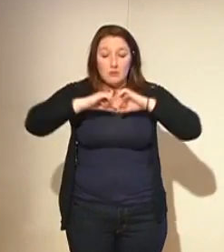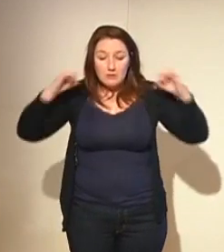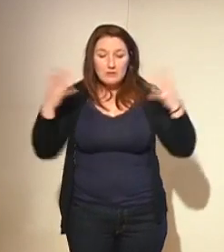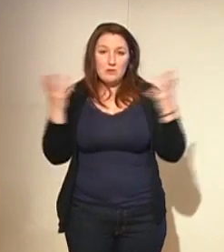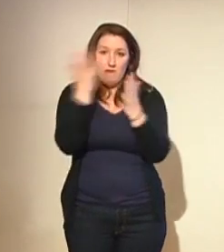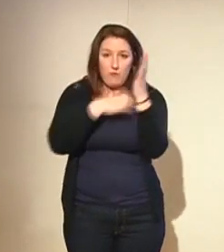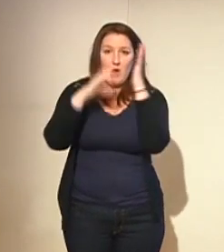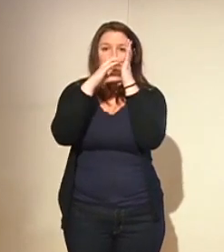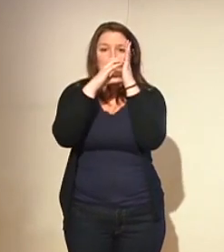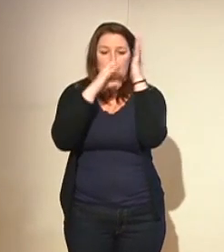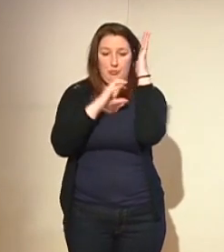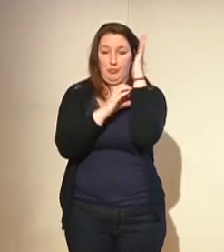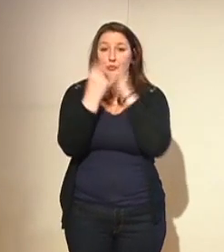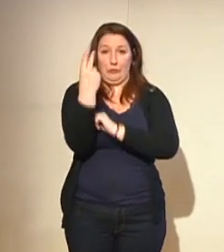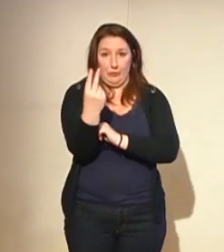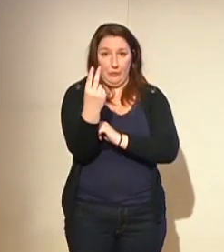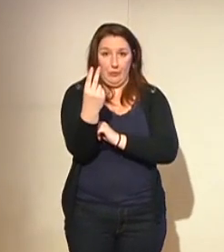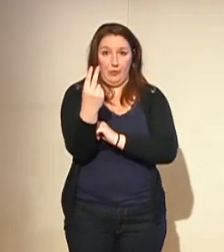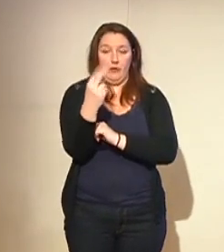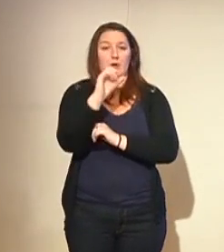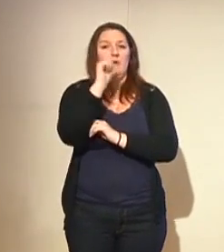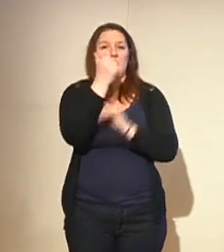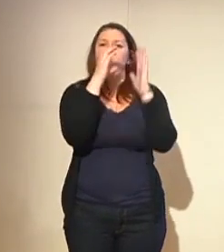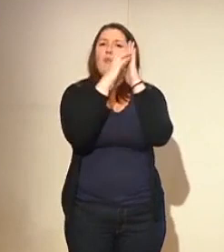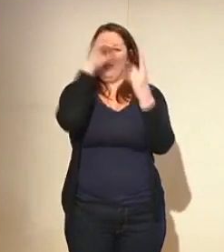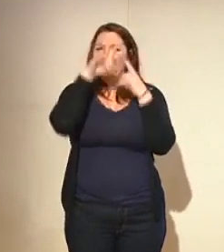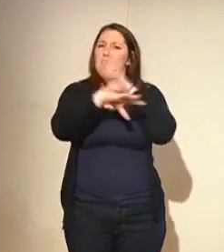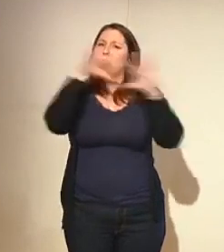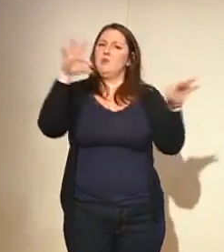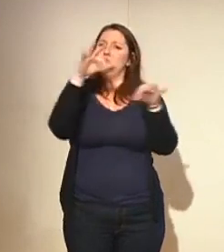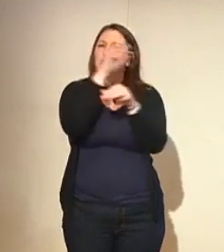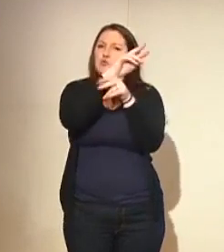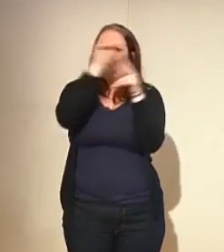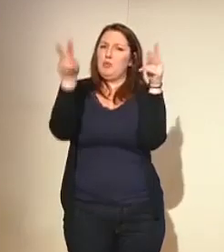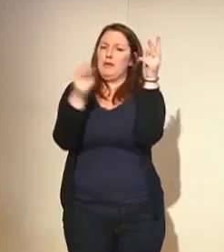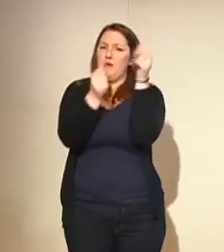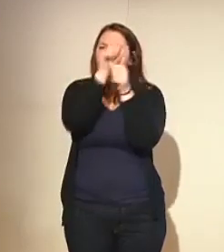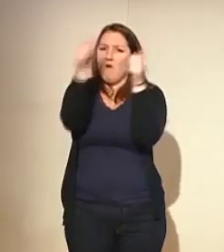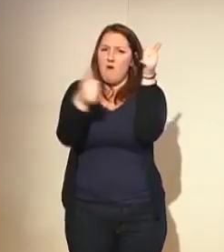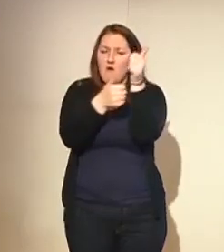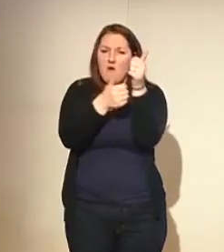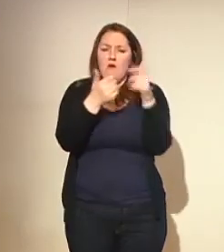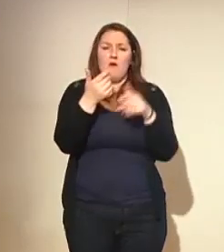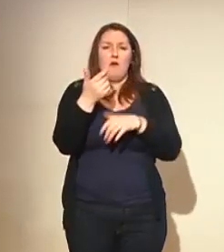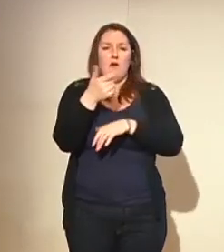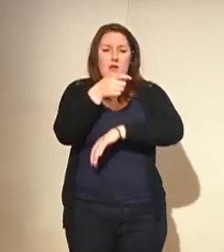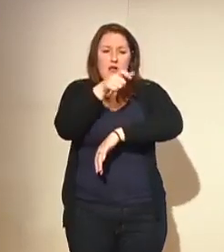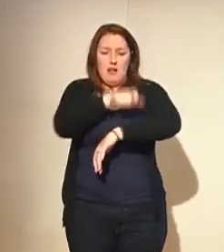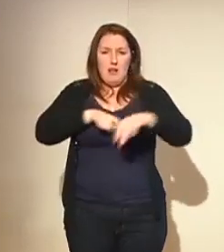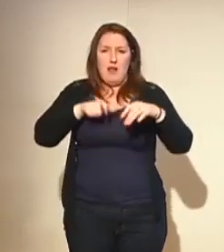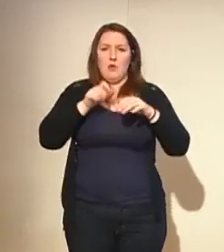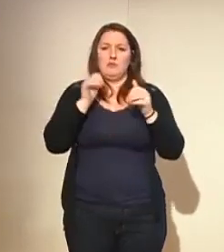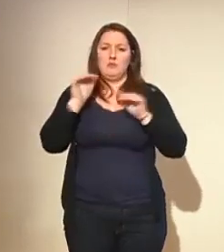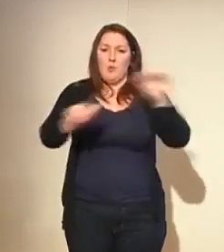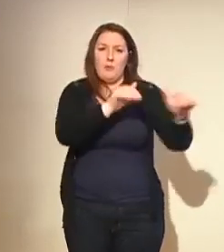rajouter de paragraphe après le paragraphe sur les élus suppléentss de dire que la commission d'appel d'offre ainsi